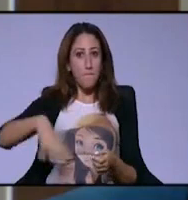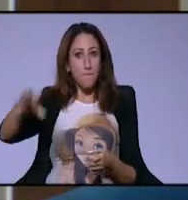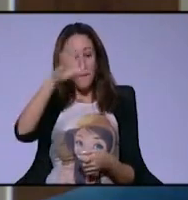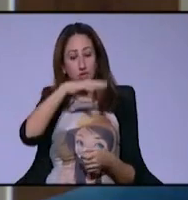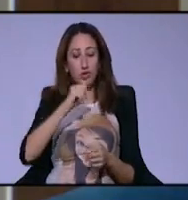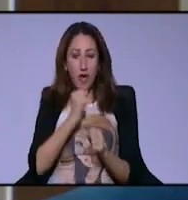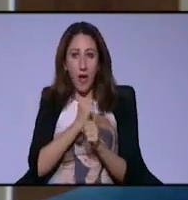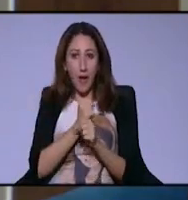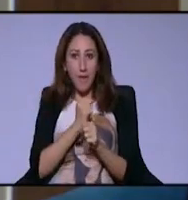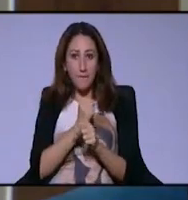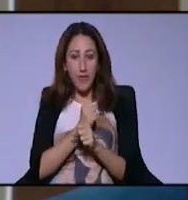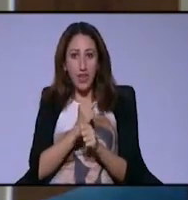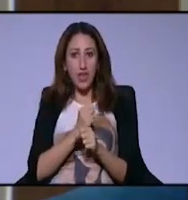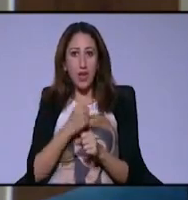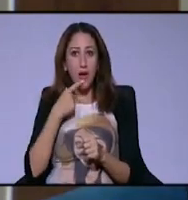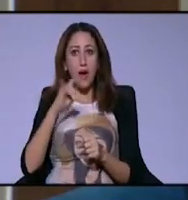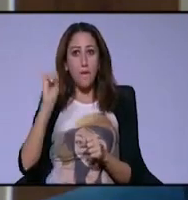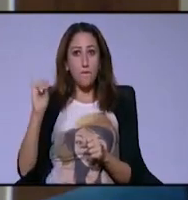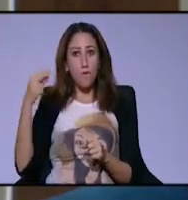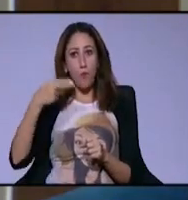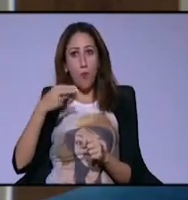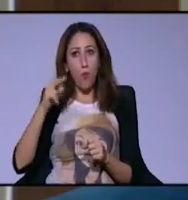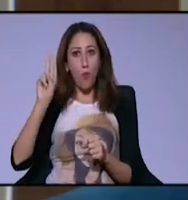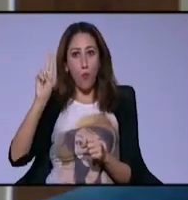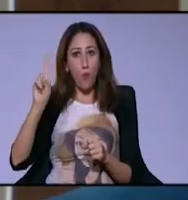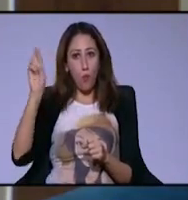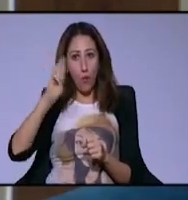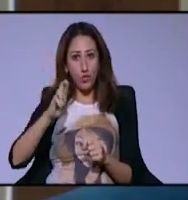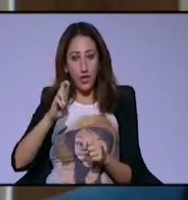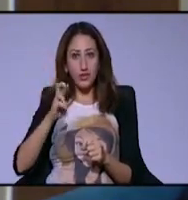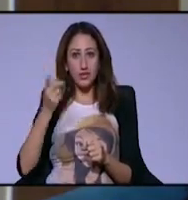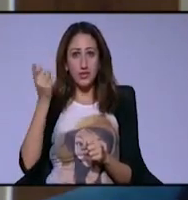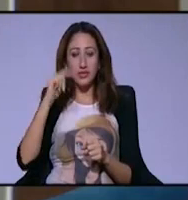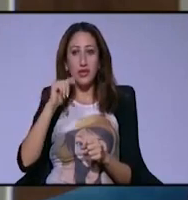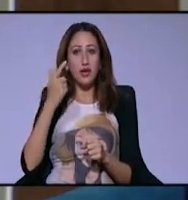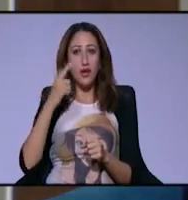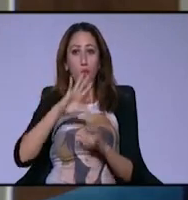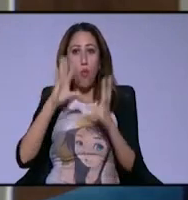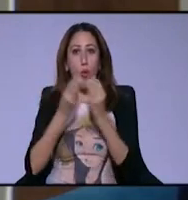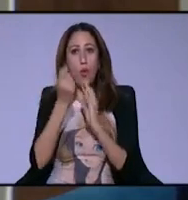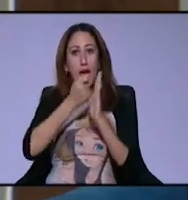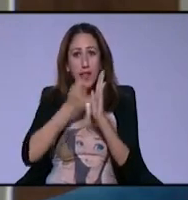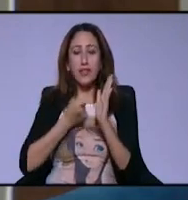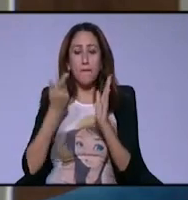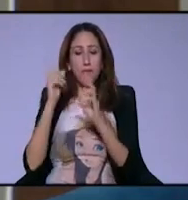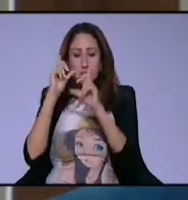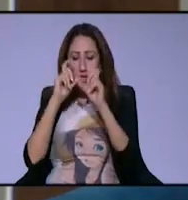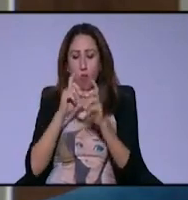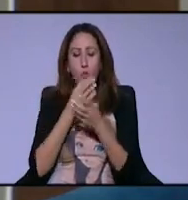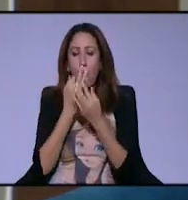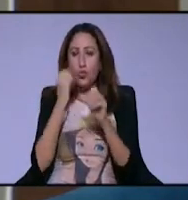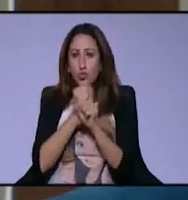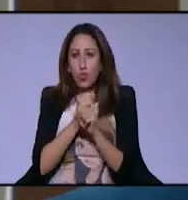العمل. معتز كمال الكاتب، الجرافيكس، الار دايركتور، كل دول طبعا